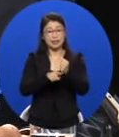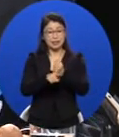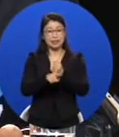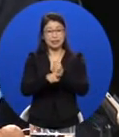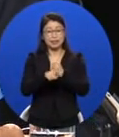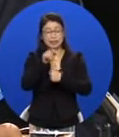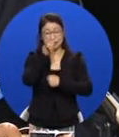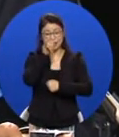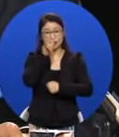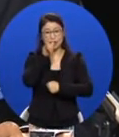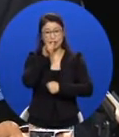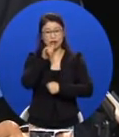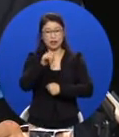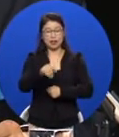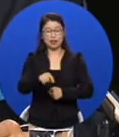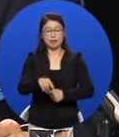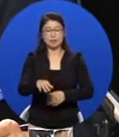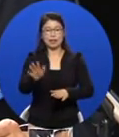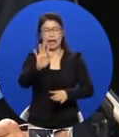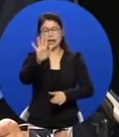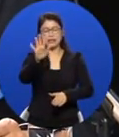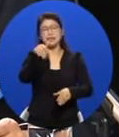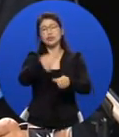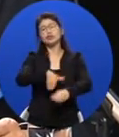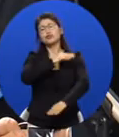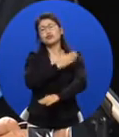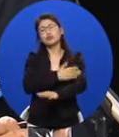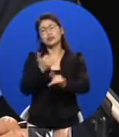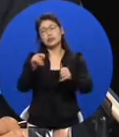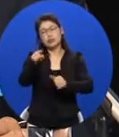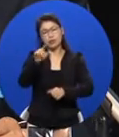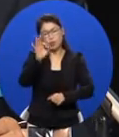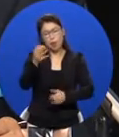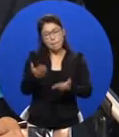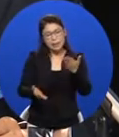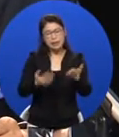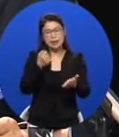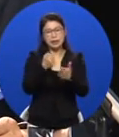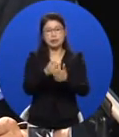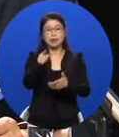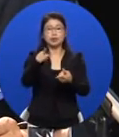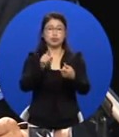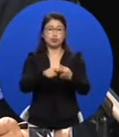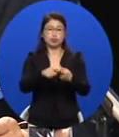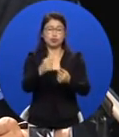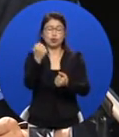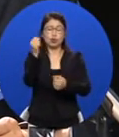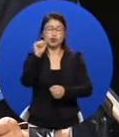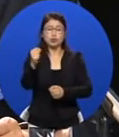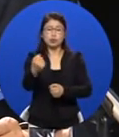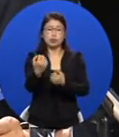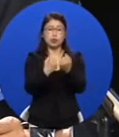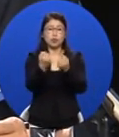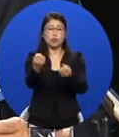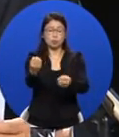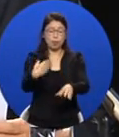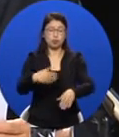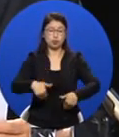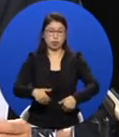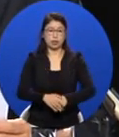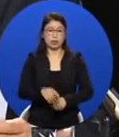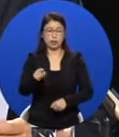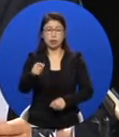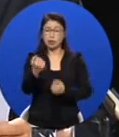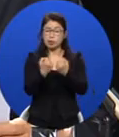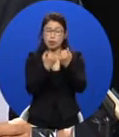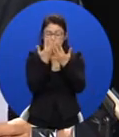봐주시면 아니 이게 유권자들은 이걸 가지고 판단하는데 후보자는 그걸 설명을 못하면 도대체 그런가요? 유권자가 어떤 근거로 판단을